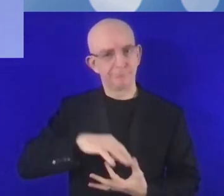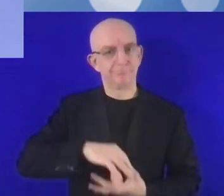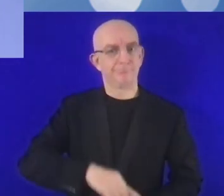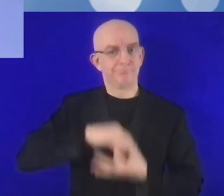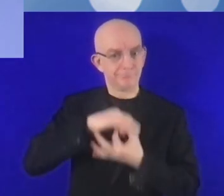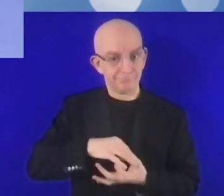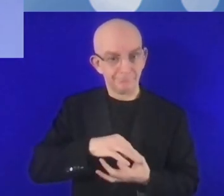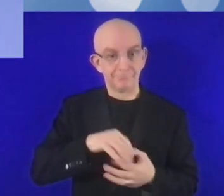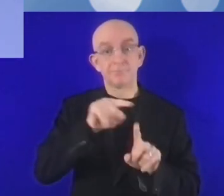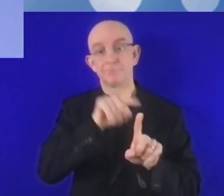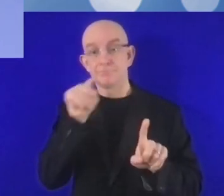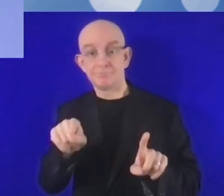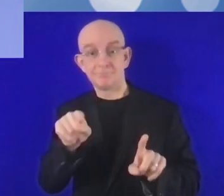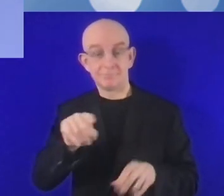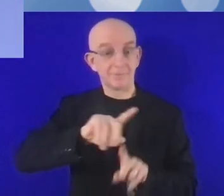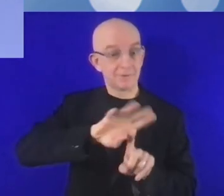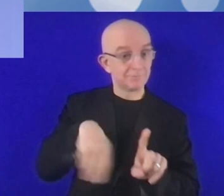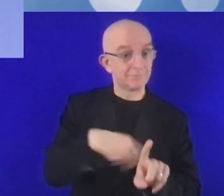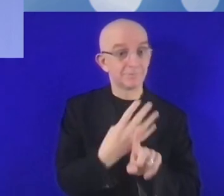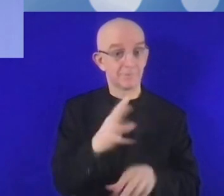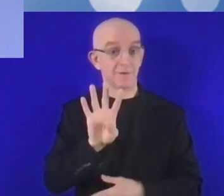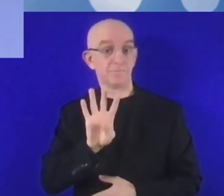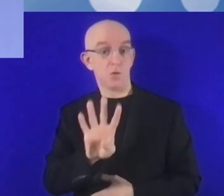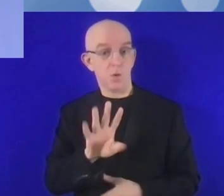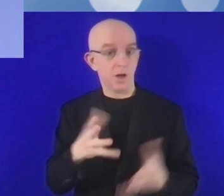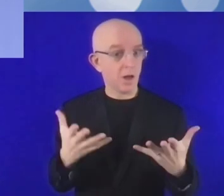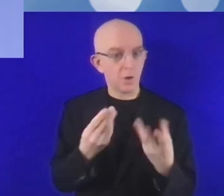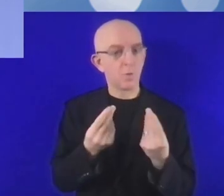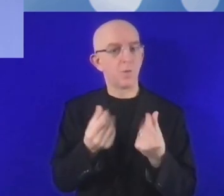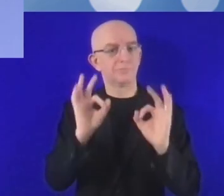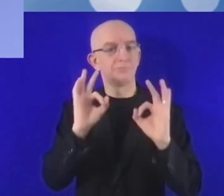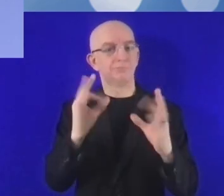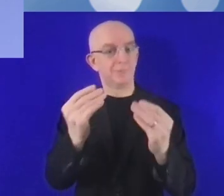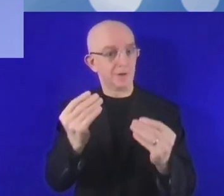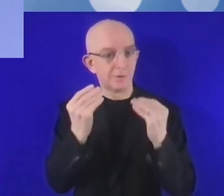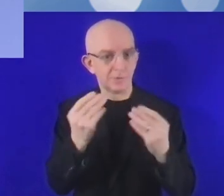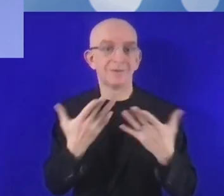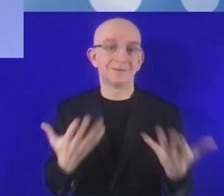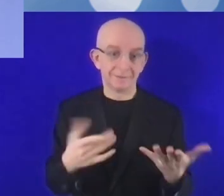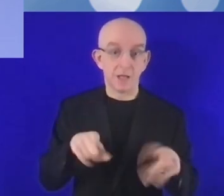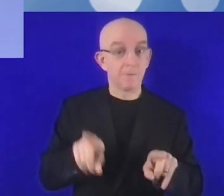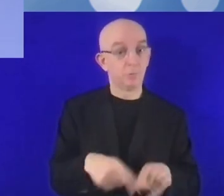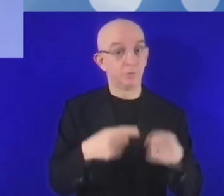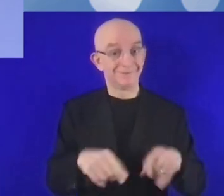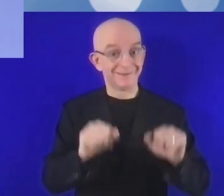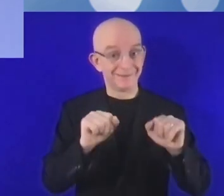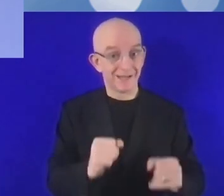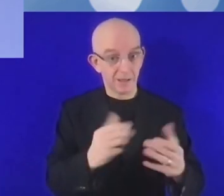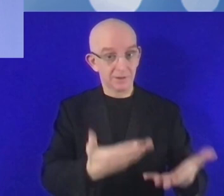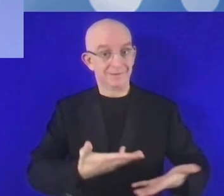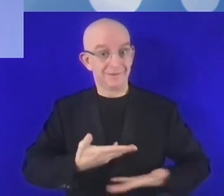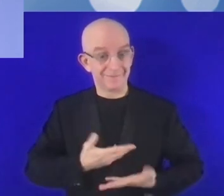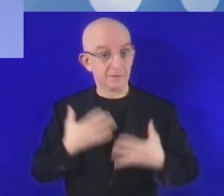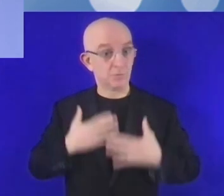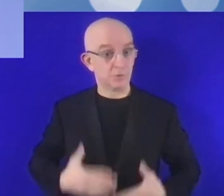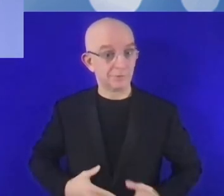康，和第四条，保证教育。我想音乐对我们的身体是有影响的，我们